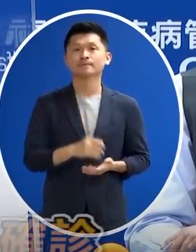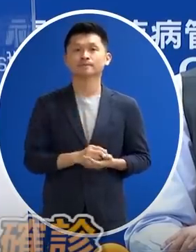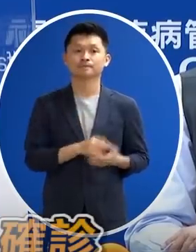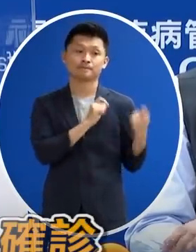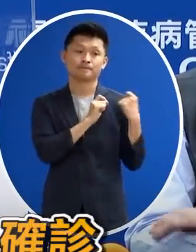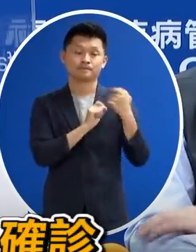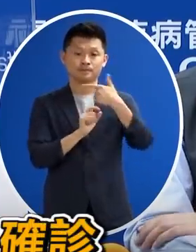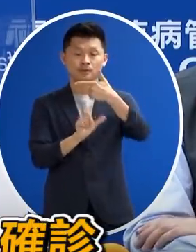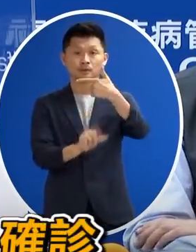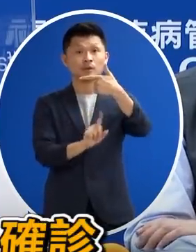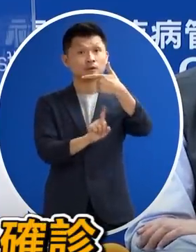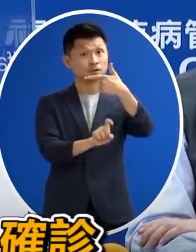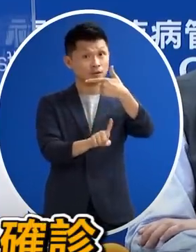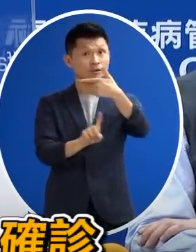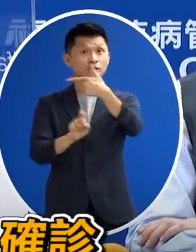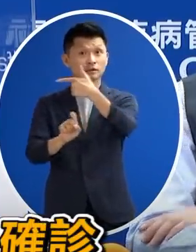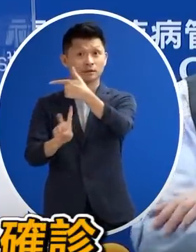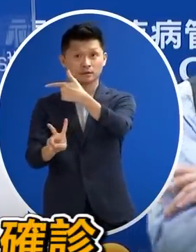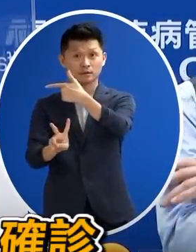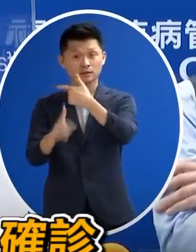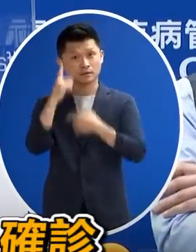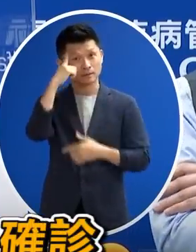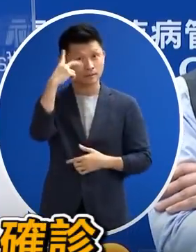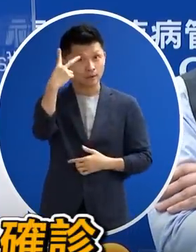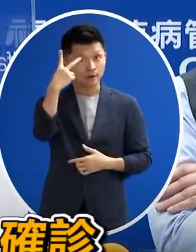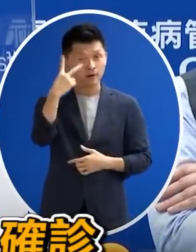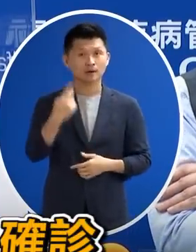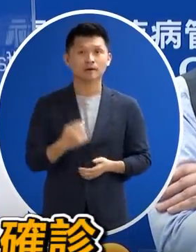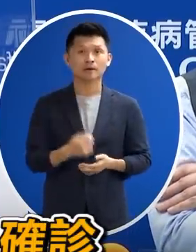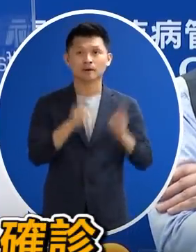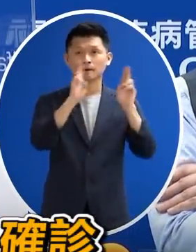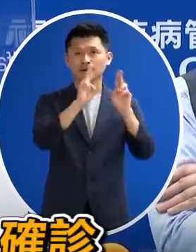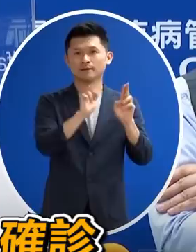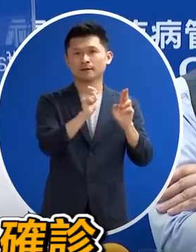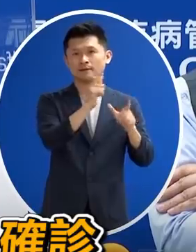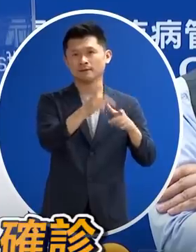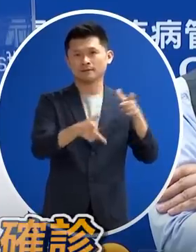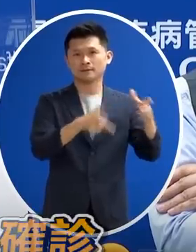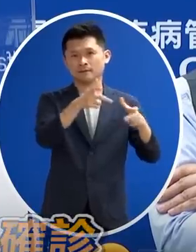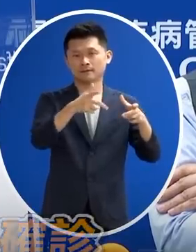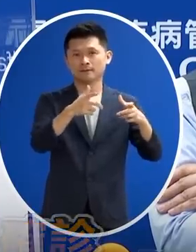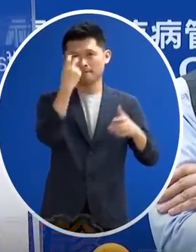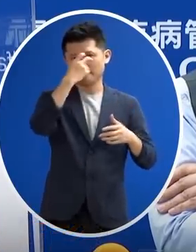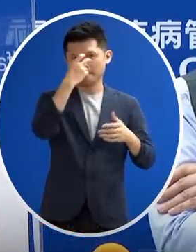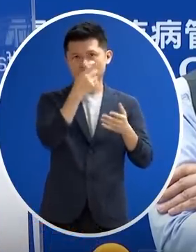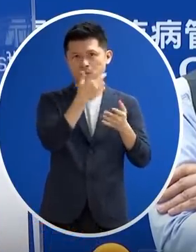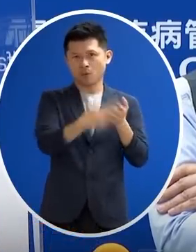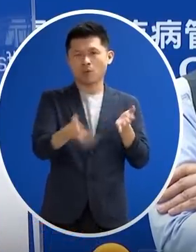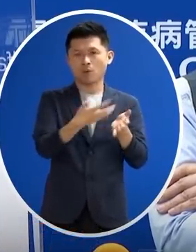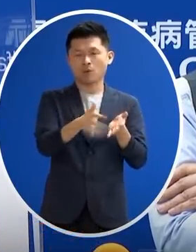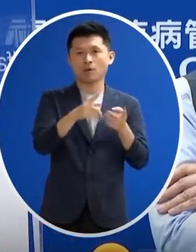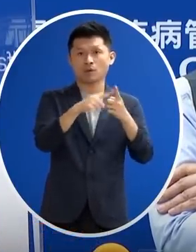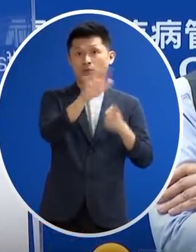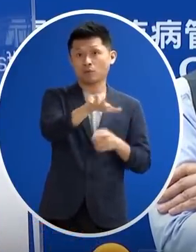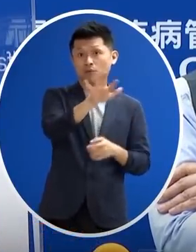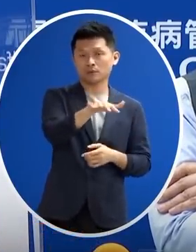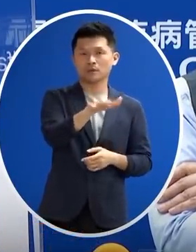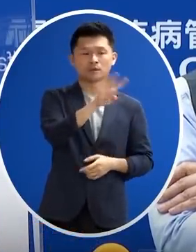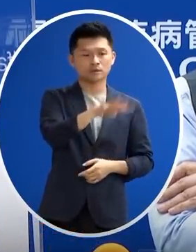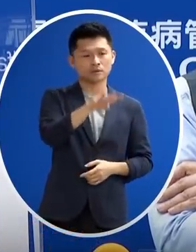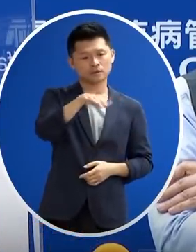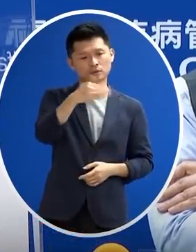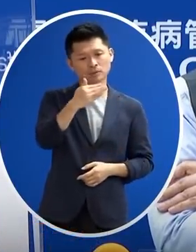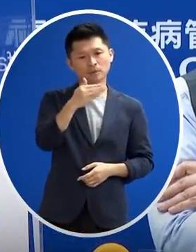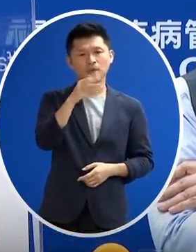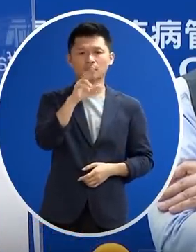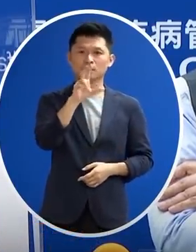近大概6月11、12号哈，那在电子港最大的这个筛检总共是5000人左右，大概4947人